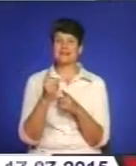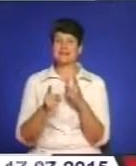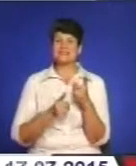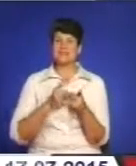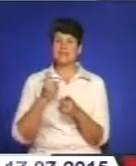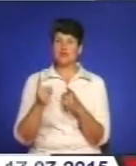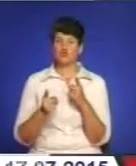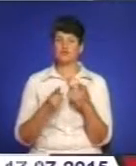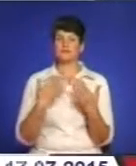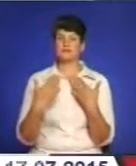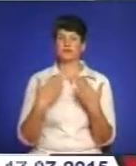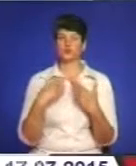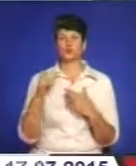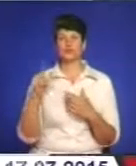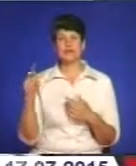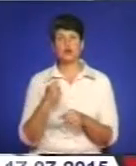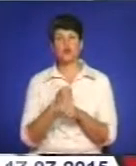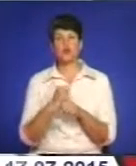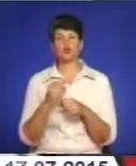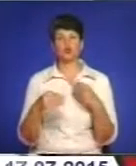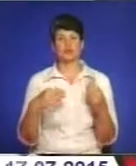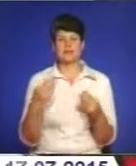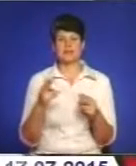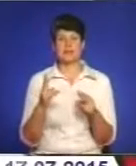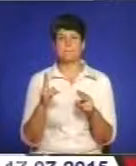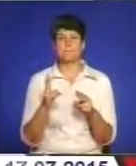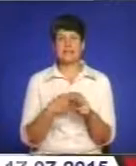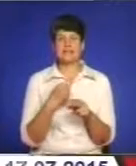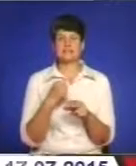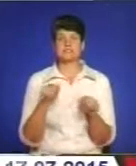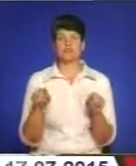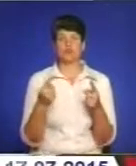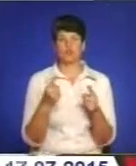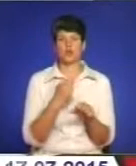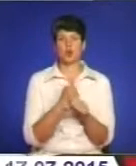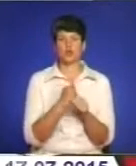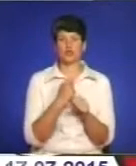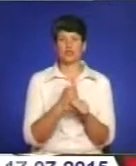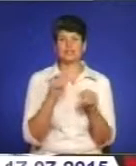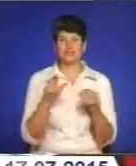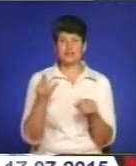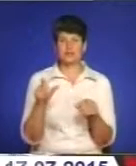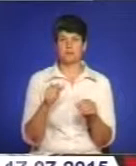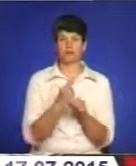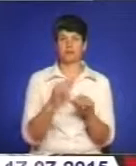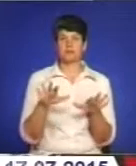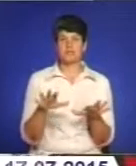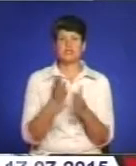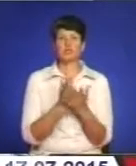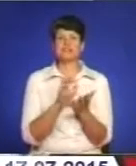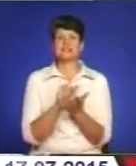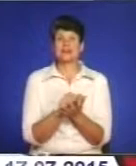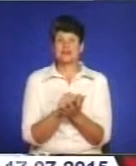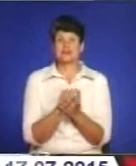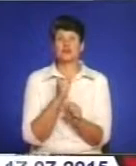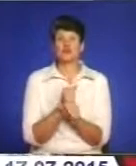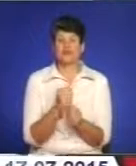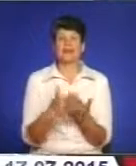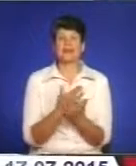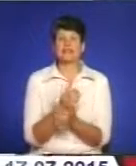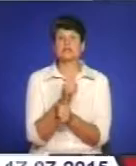підходи до людей і до роботодавців. Без роботодавців, без створення ними робочих місць, служба зайнятості працювати відповідним чином якісно